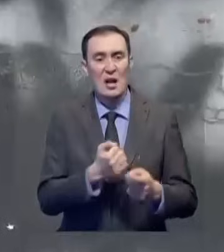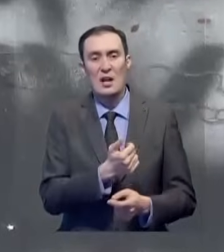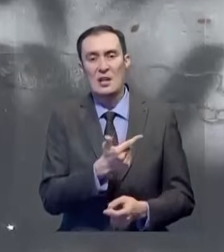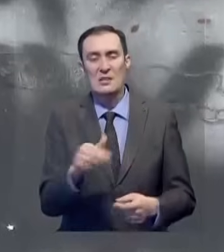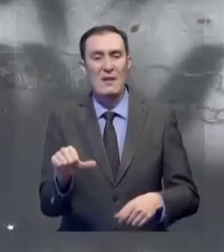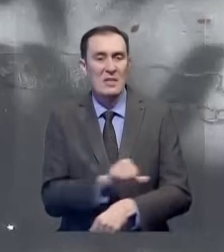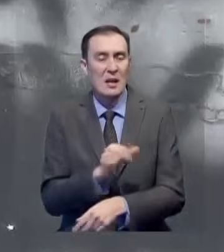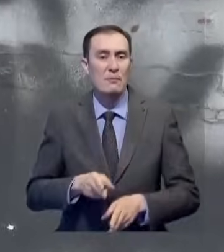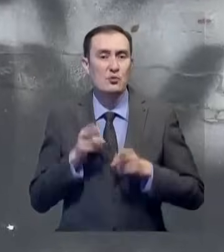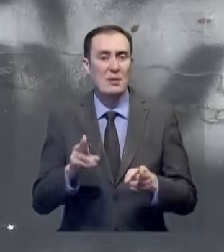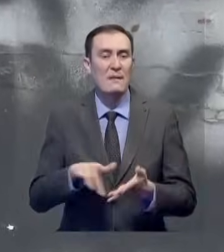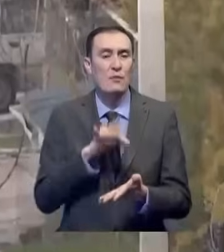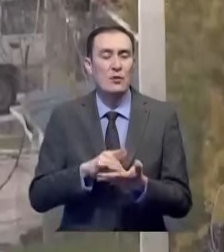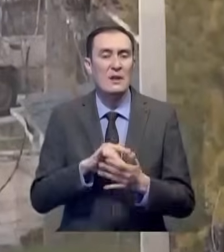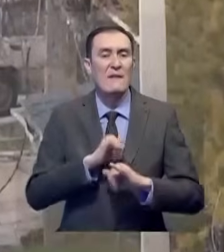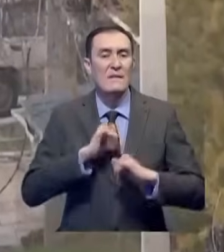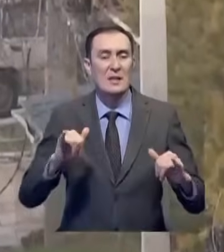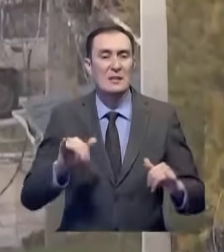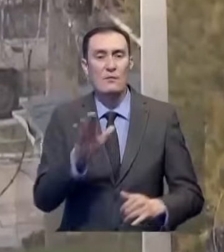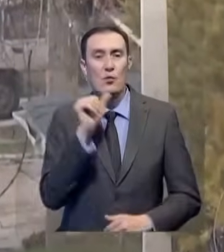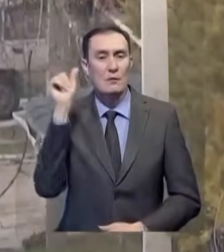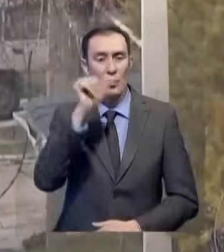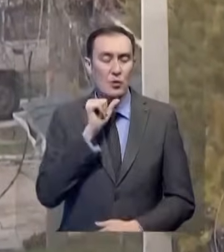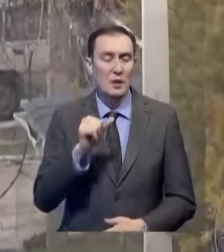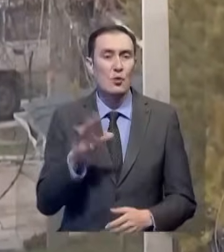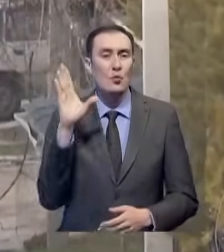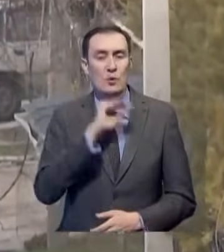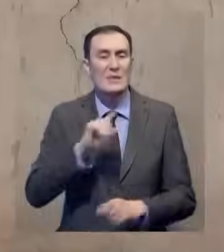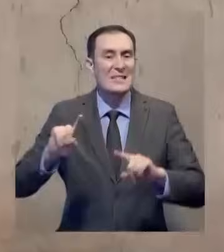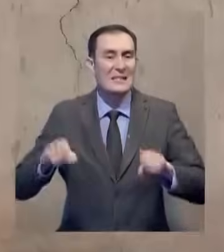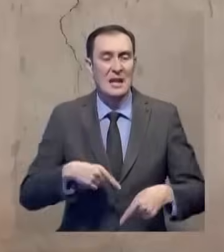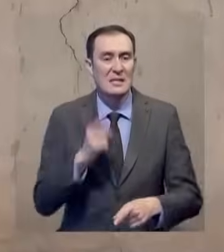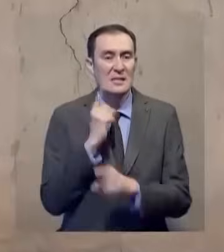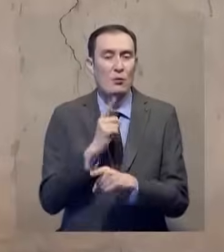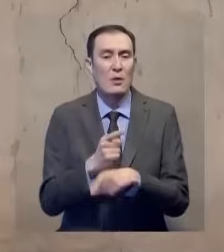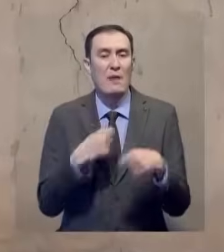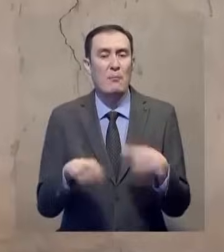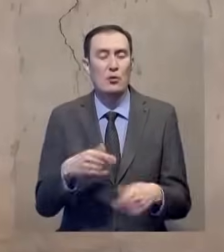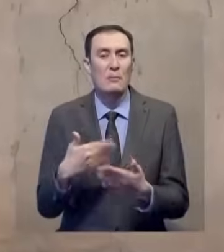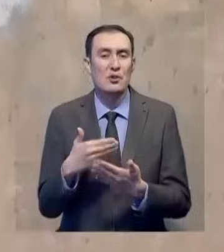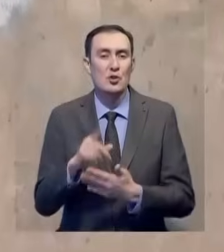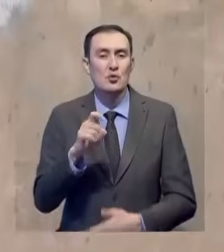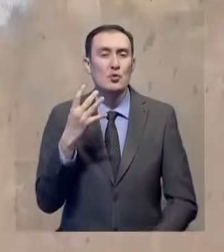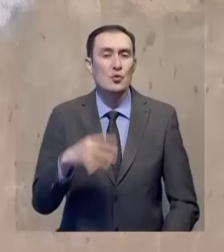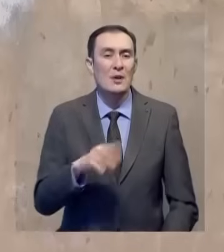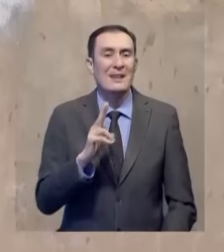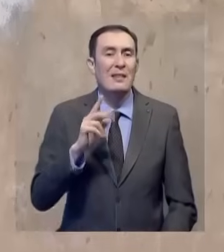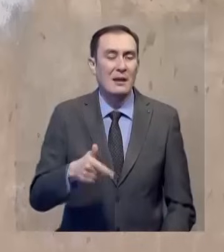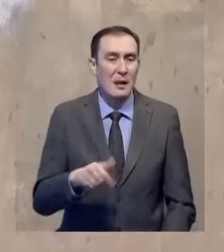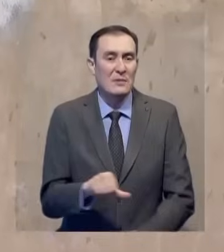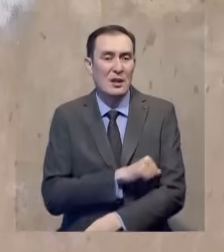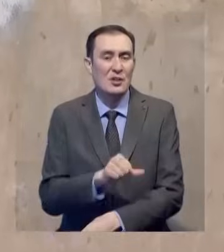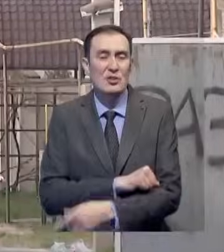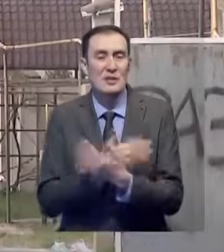количество наркопреступлений в городе выросло за прошлый год. Им удалось изъять из незаконного оборота почти 140